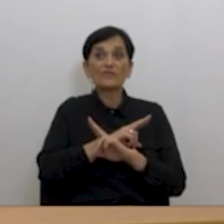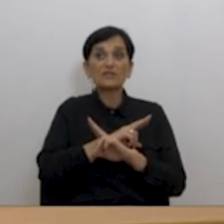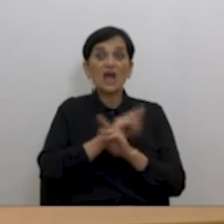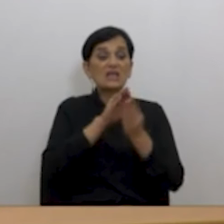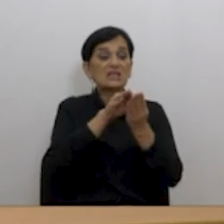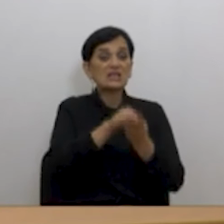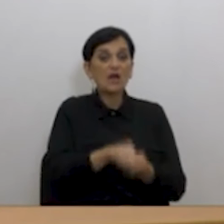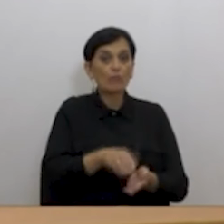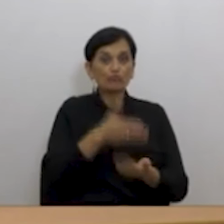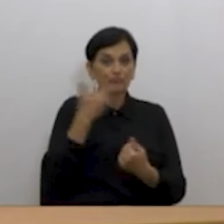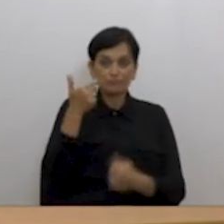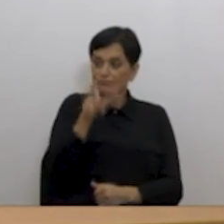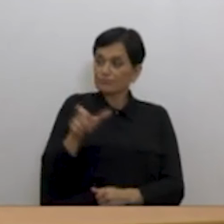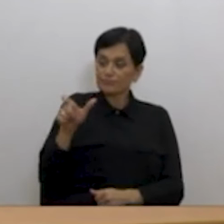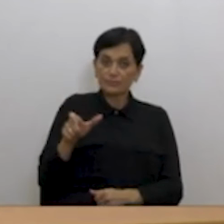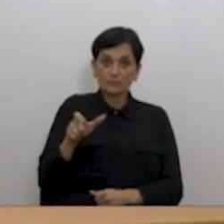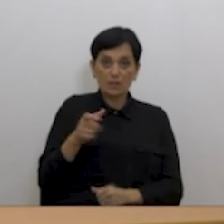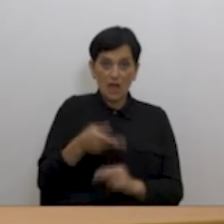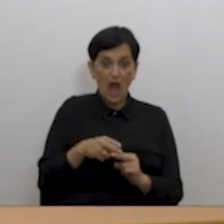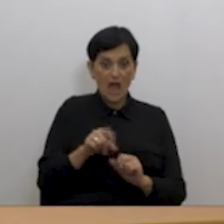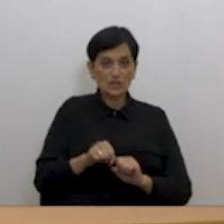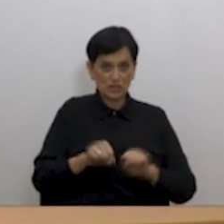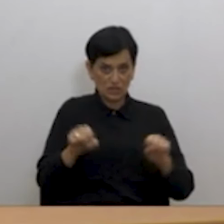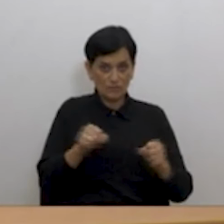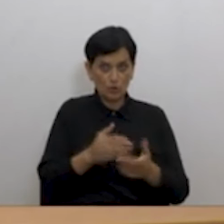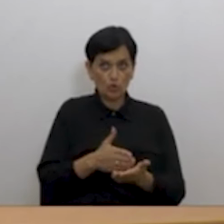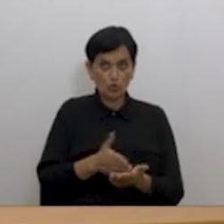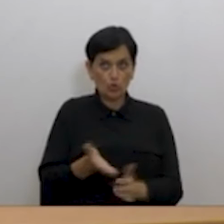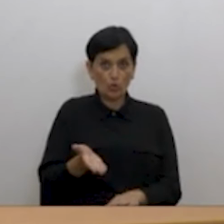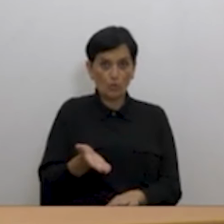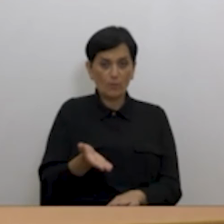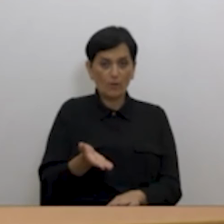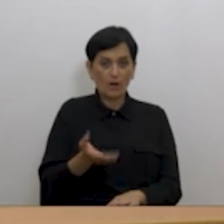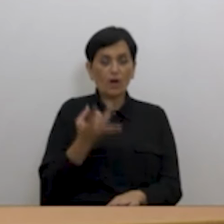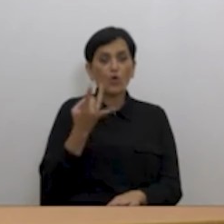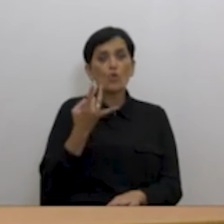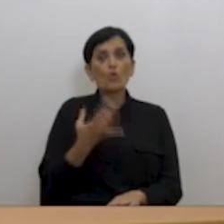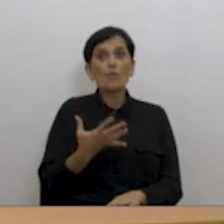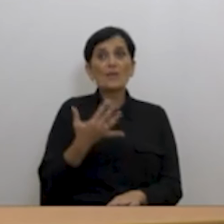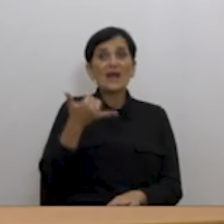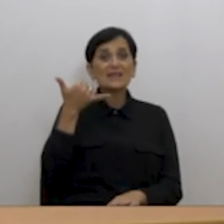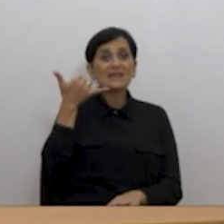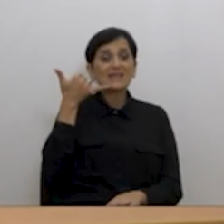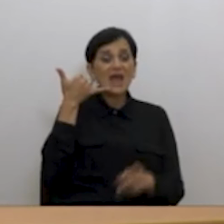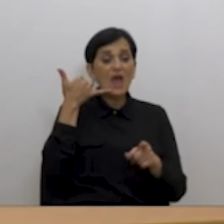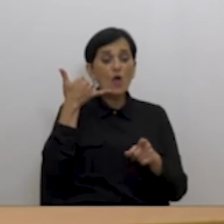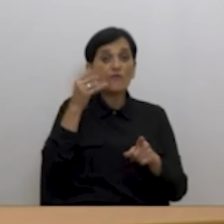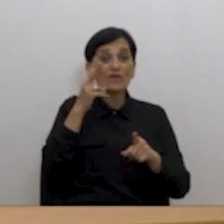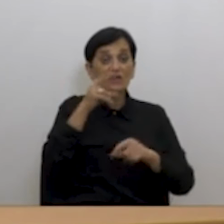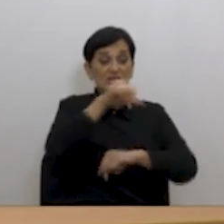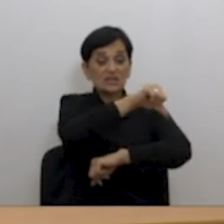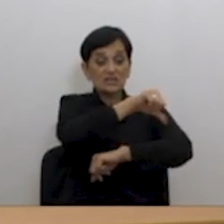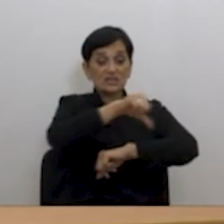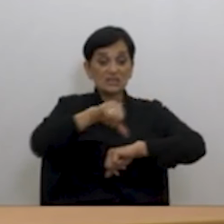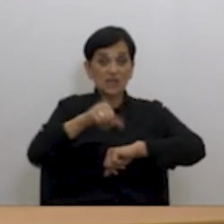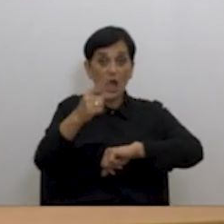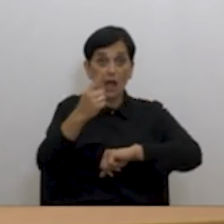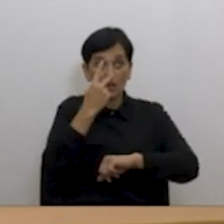არ ამყავსა და ადამიან ეს ხო არის გმირობა. რომელსაც უბრალოდ უნდა ტელეფონი რომ ვიღაცა საზღვარზე რომ გადმოვიდეს ნახავს და